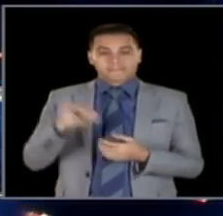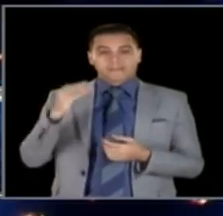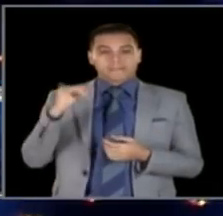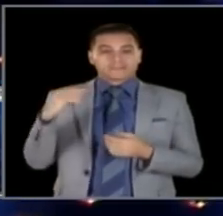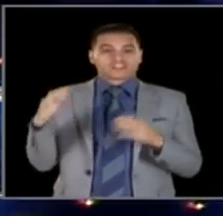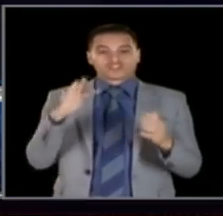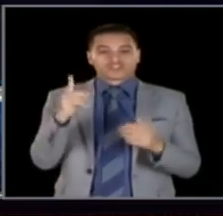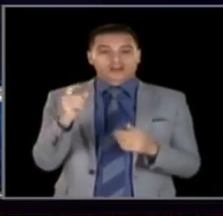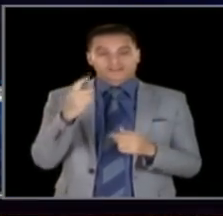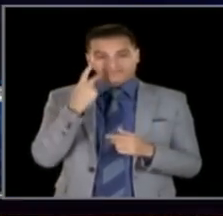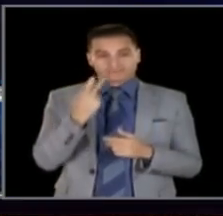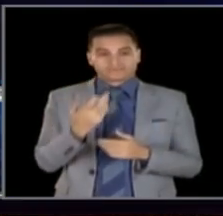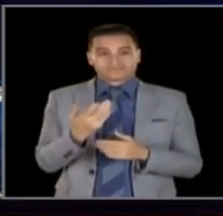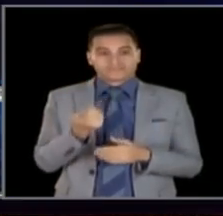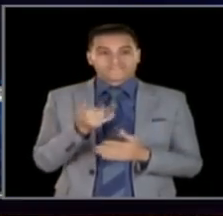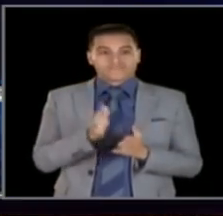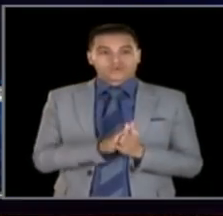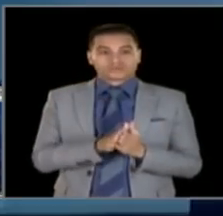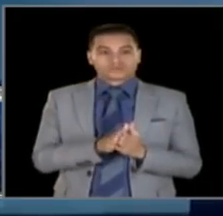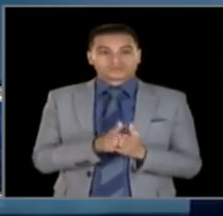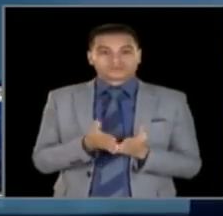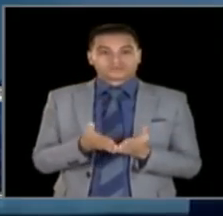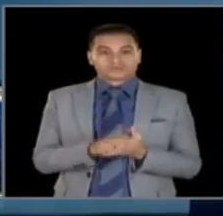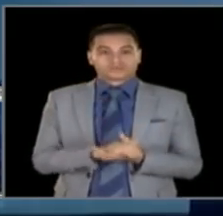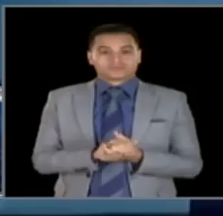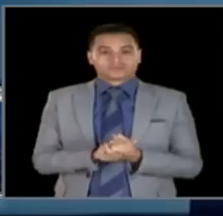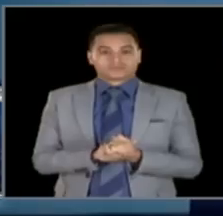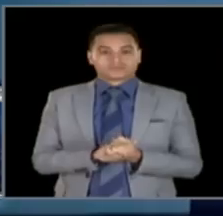محمد شرف، فرصتك الوحيدة.